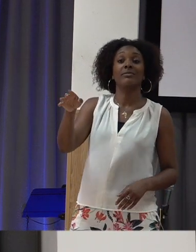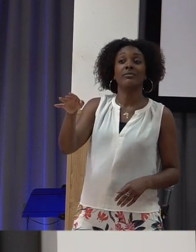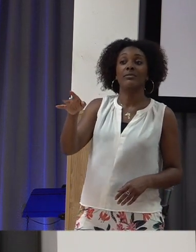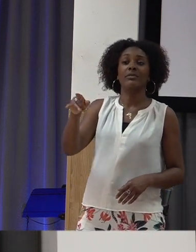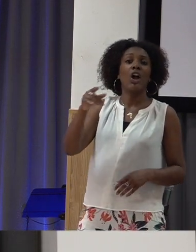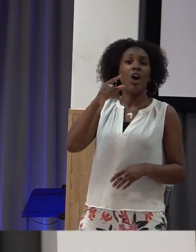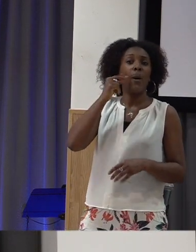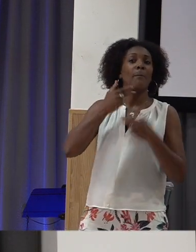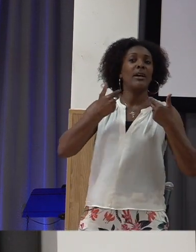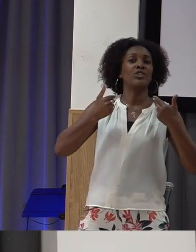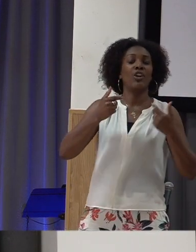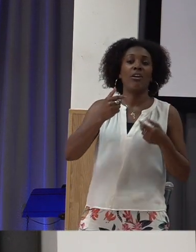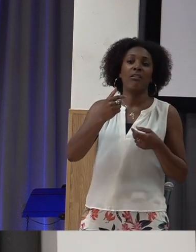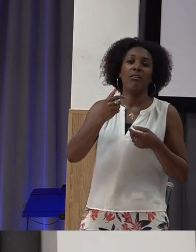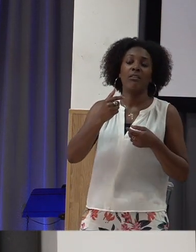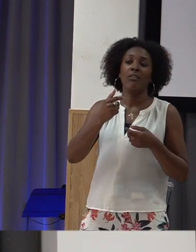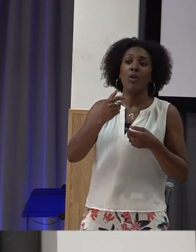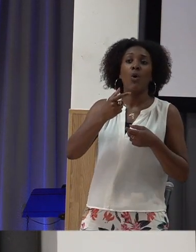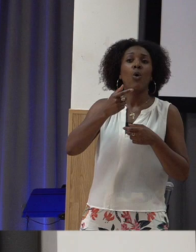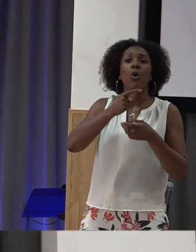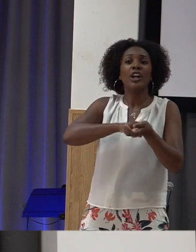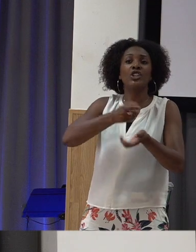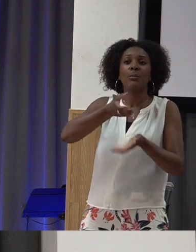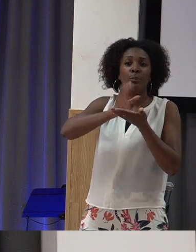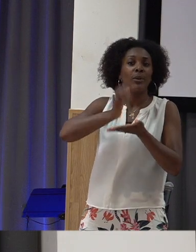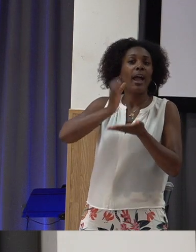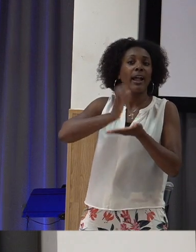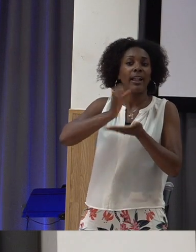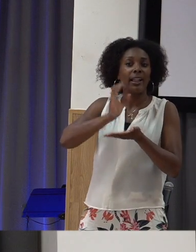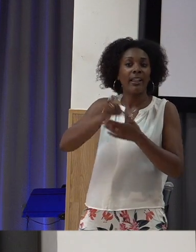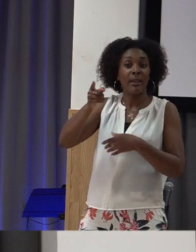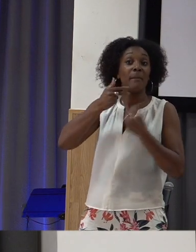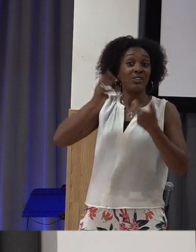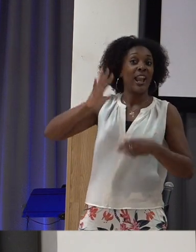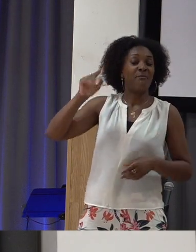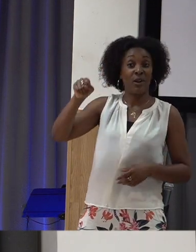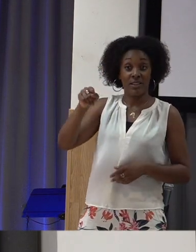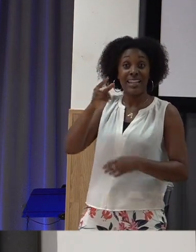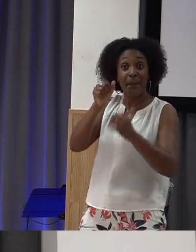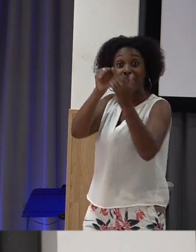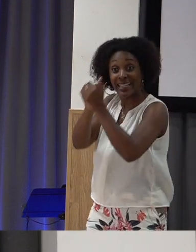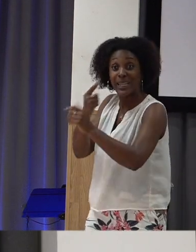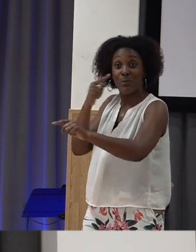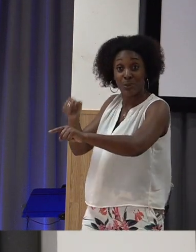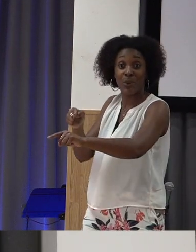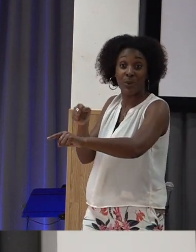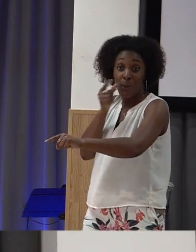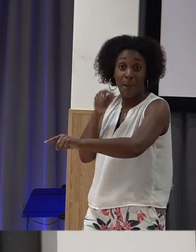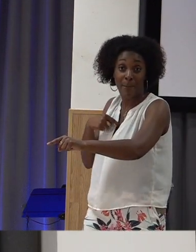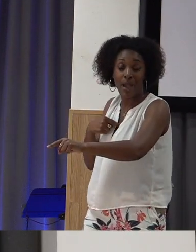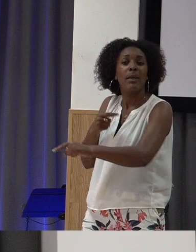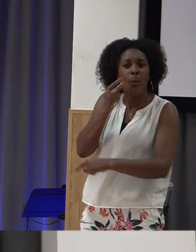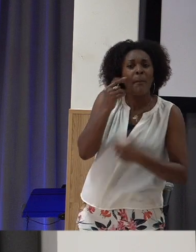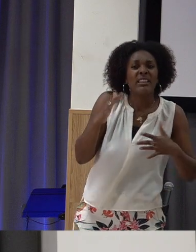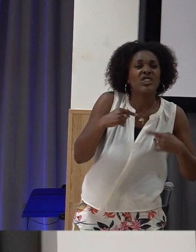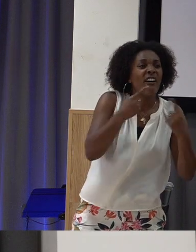s'appelait Domoutchev, il était bulgare d'origine. Il a prié pour lui. Et mon père, auparavant, avait fait tout le tour des guérisseurs de Paris, hein,